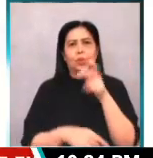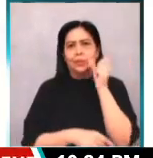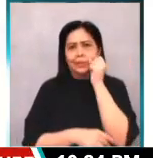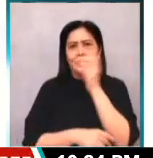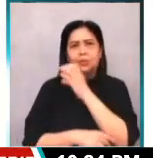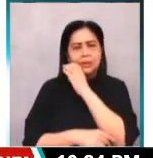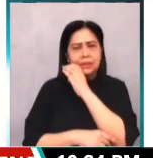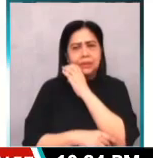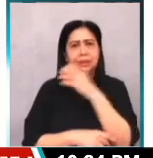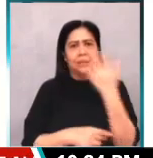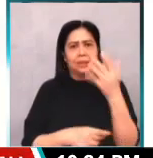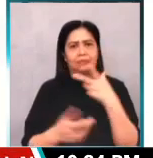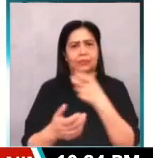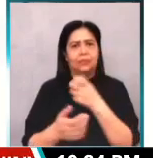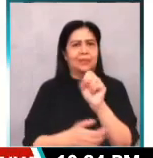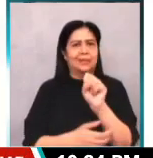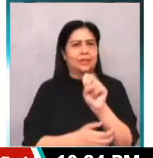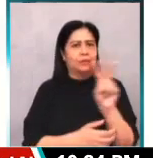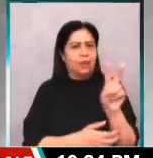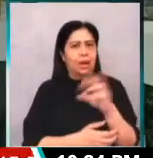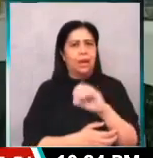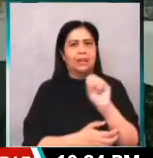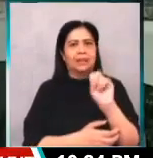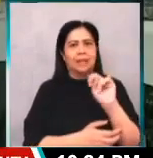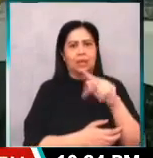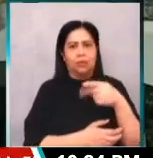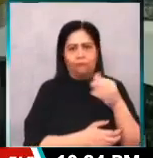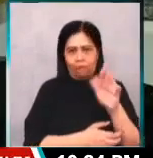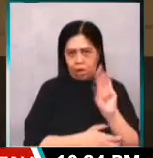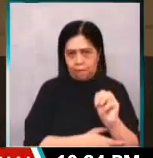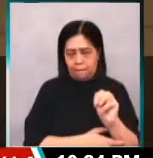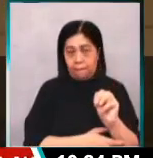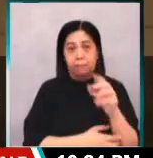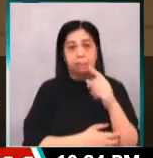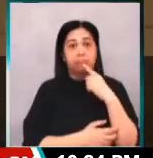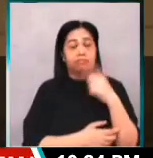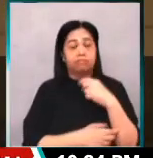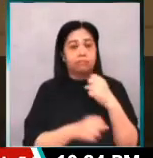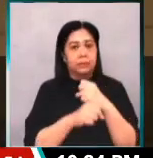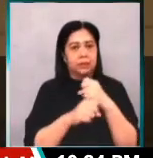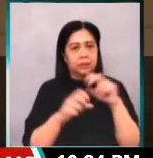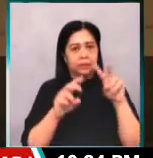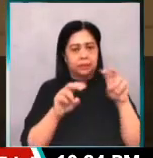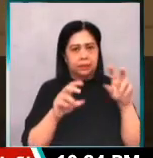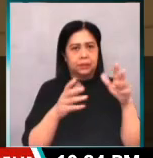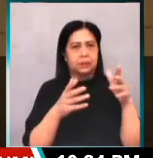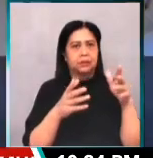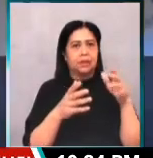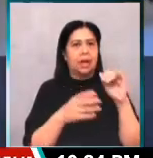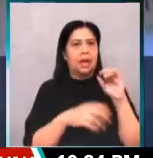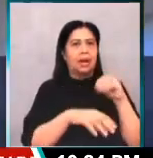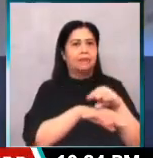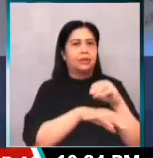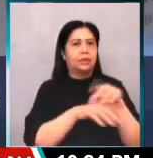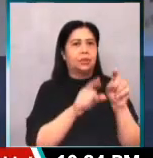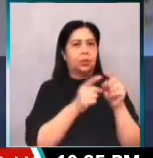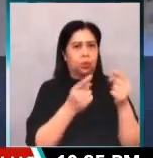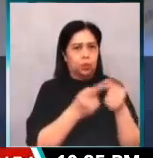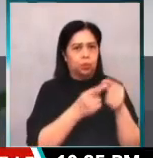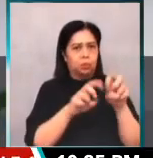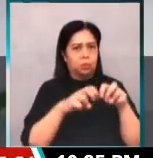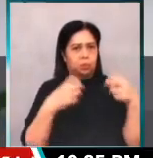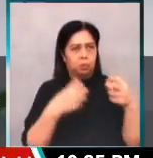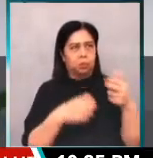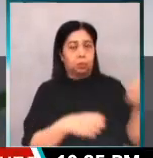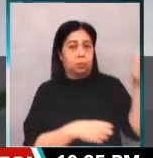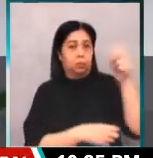tinurukan ng Sinovac at Sinopharm. Ayon sa Strategic Advisory Group of Experts ng WHO,